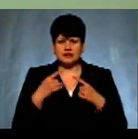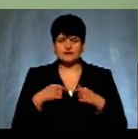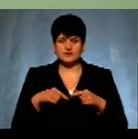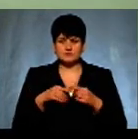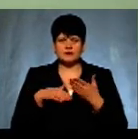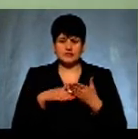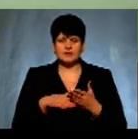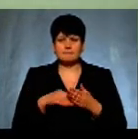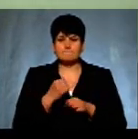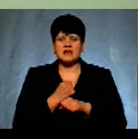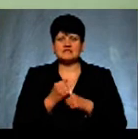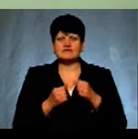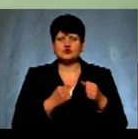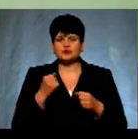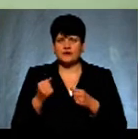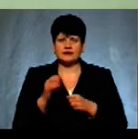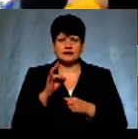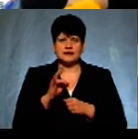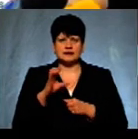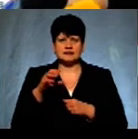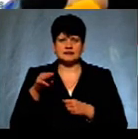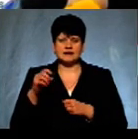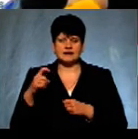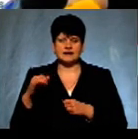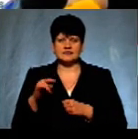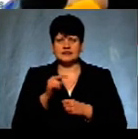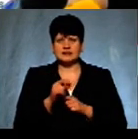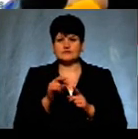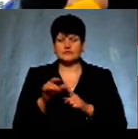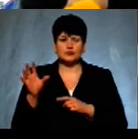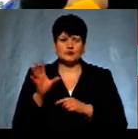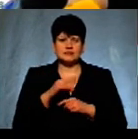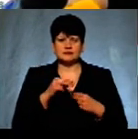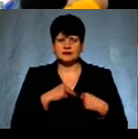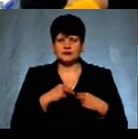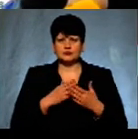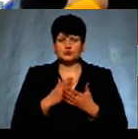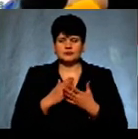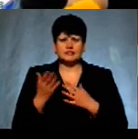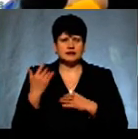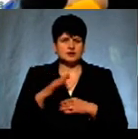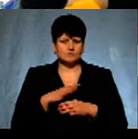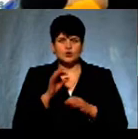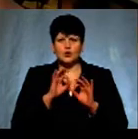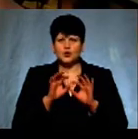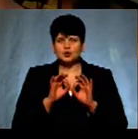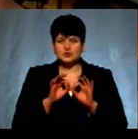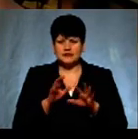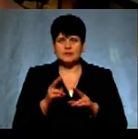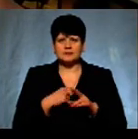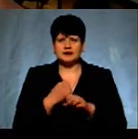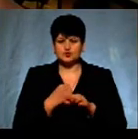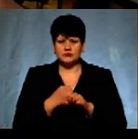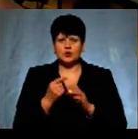працевлаштування обласного центру зайнятості Наталя Стахів. За її словами, усіх працівників служби, які були раніше консультантами безробітних,